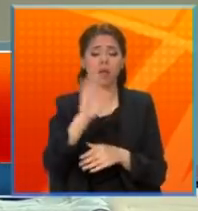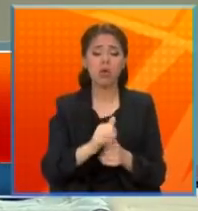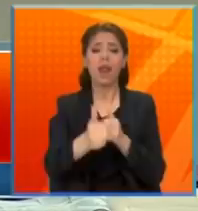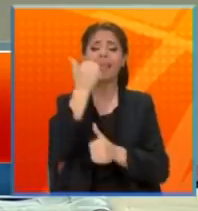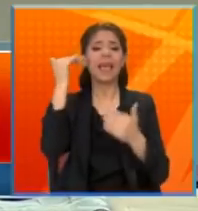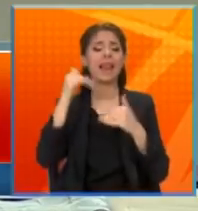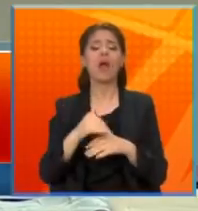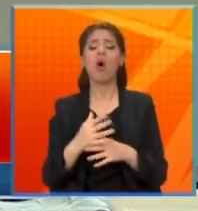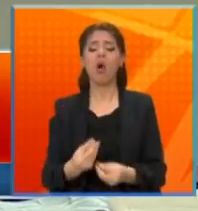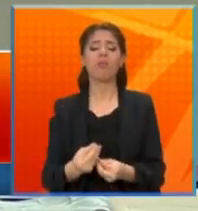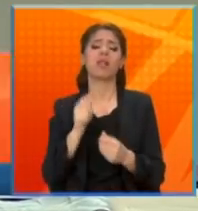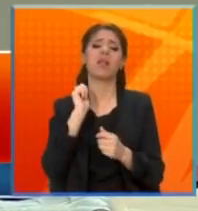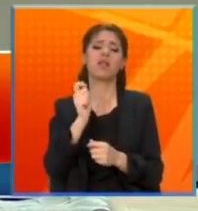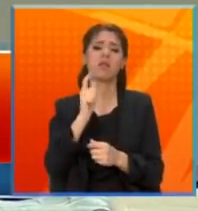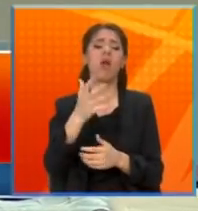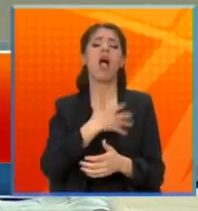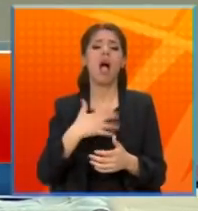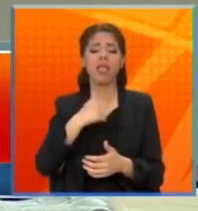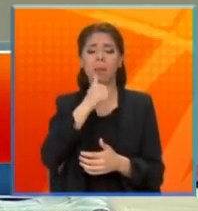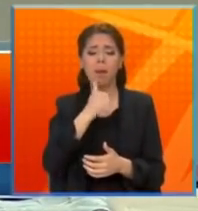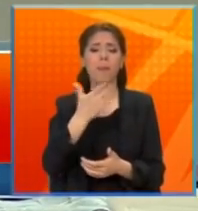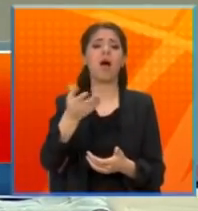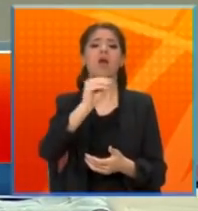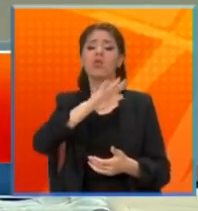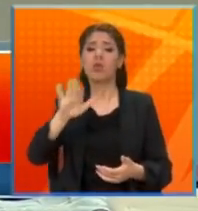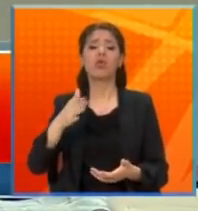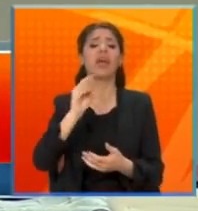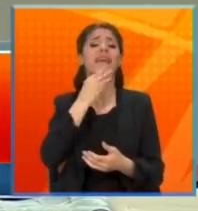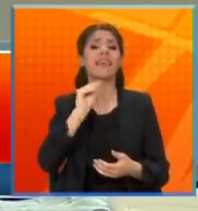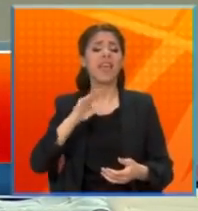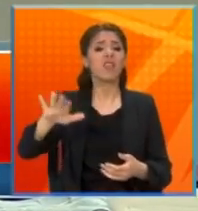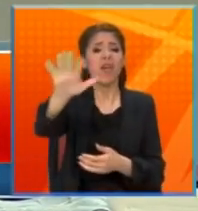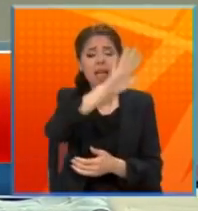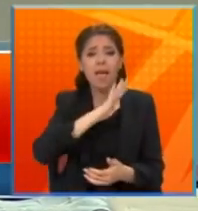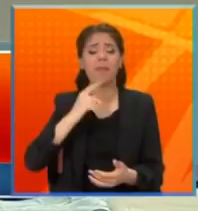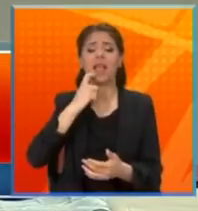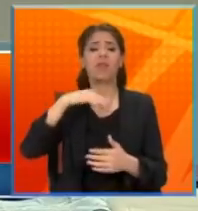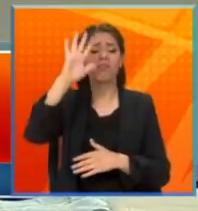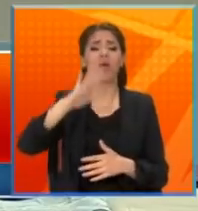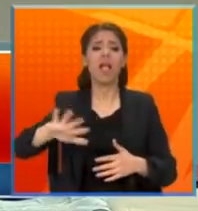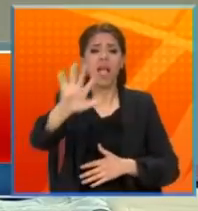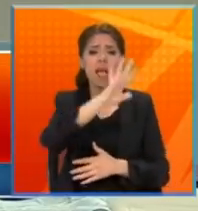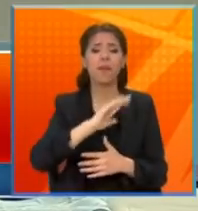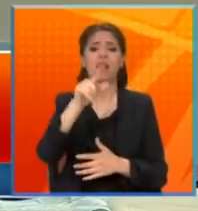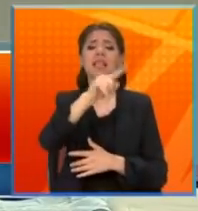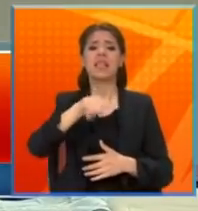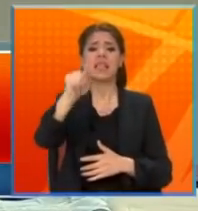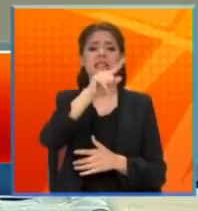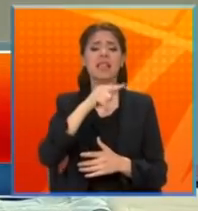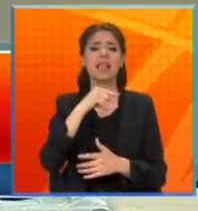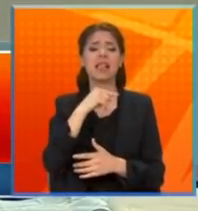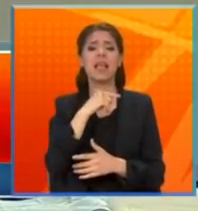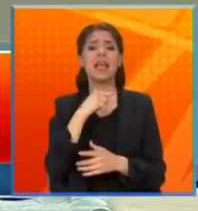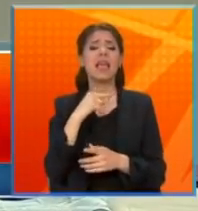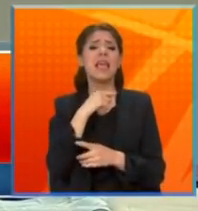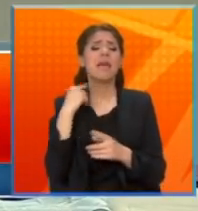zordur. Anneler, babalar, çocuklar, gençler, büyükler, sizi imkansız olanı